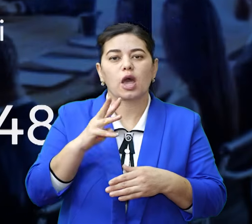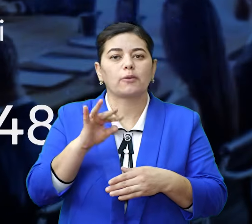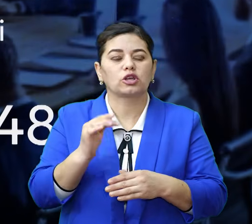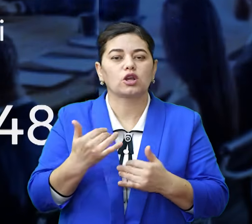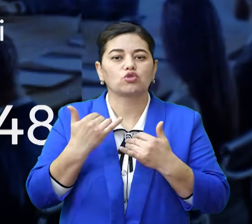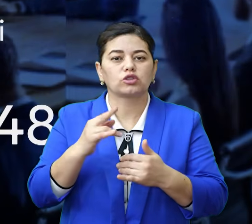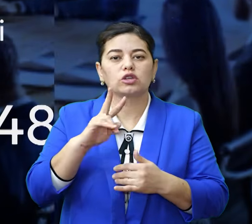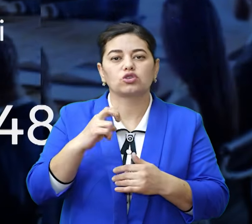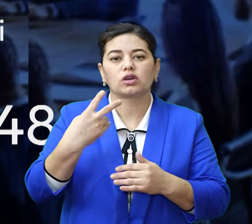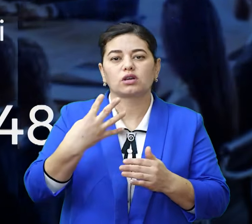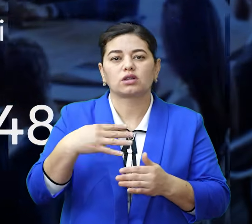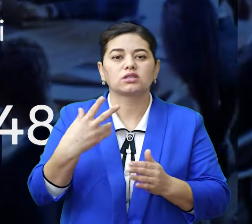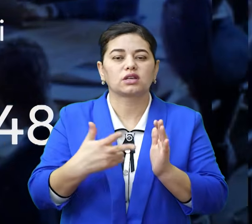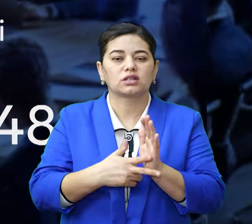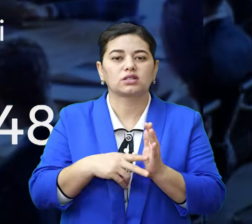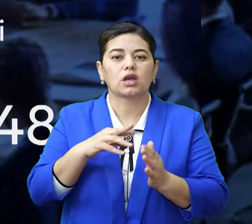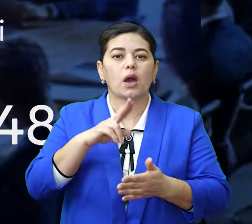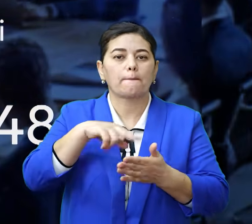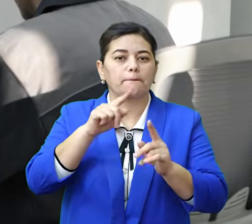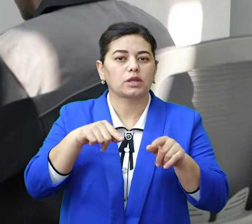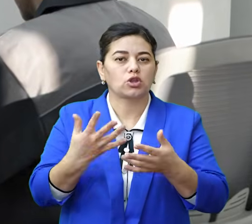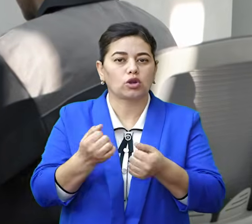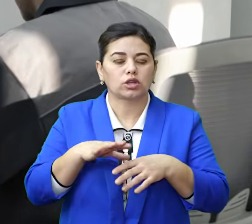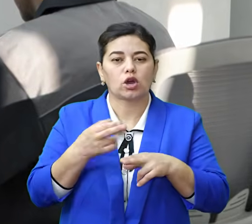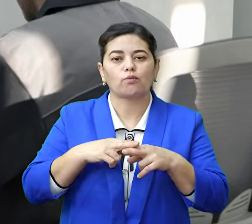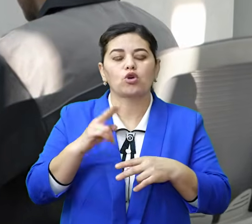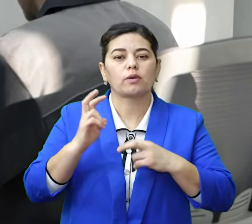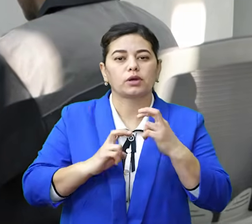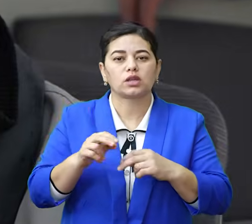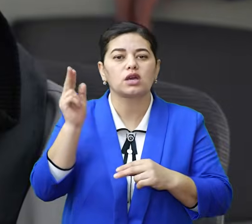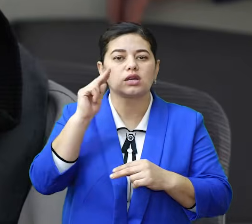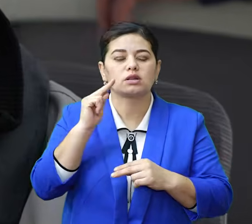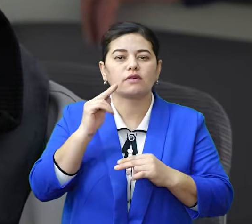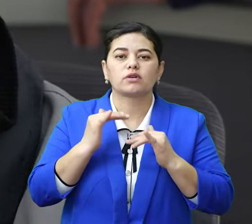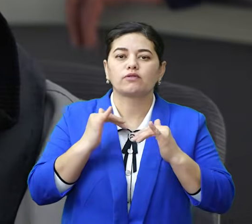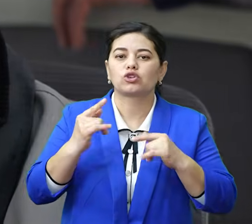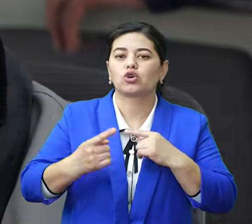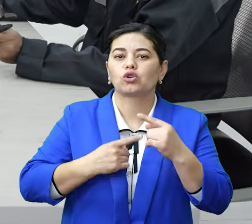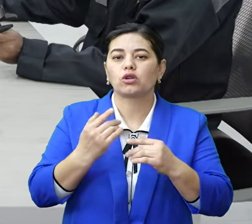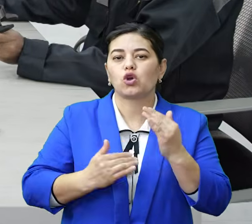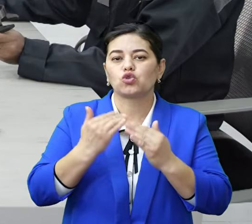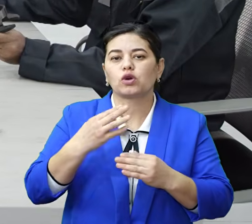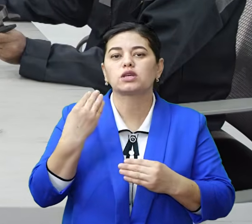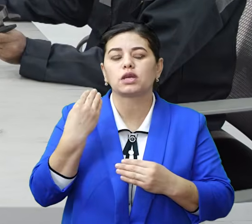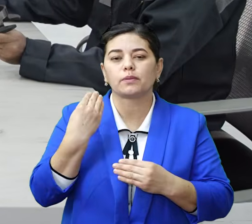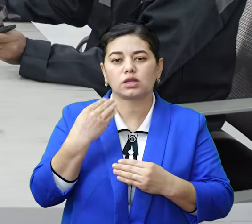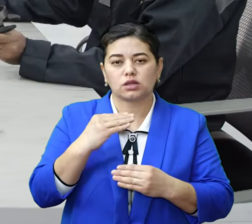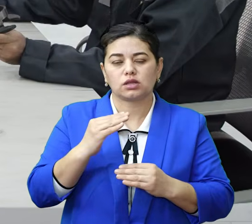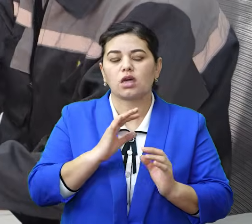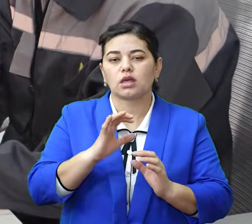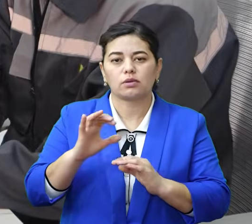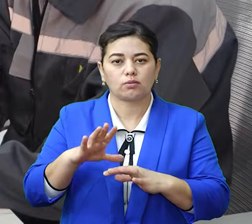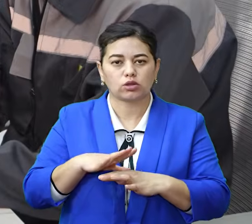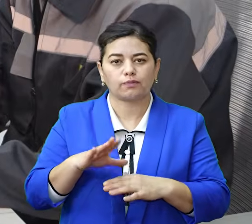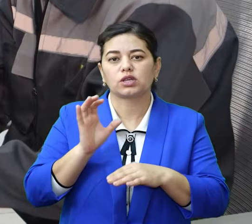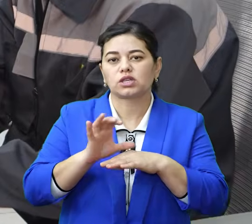uchun 248 ta patent olingan. Bu kombinatni ilm bilan rivojlantirish orqali yuqori samaradorligini